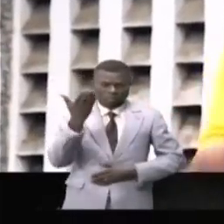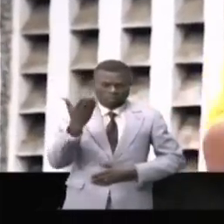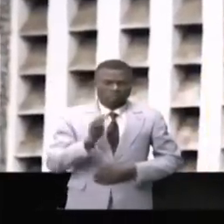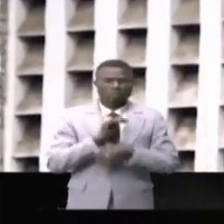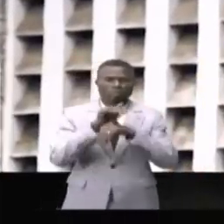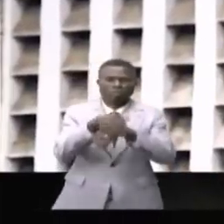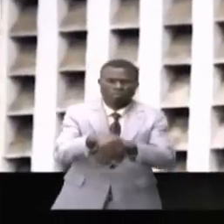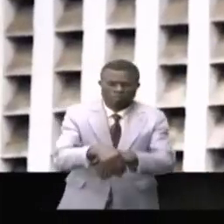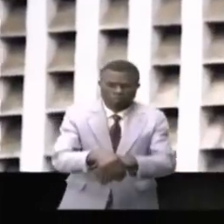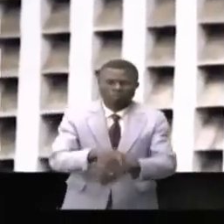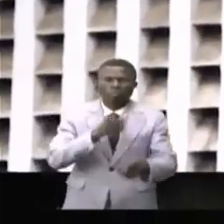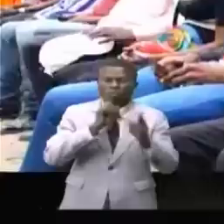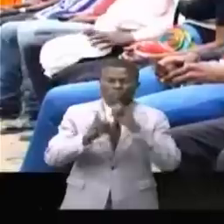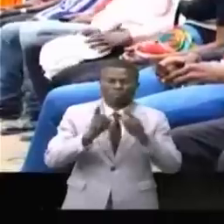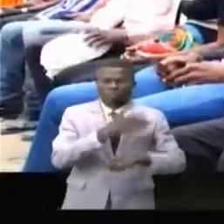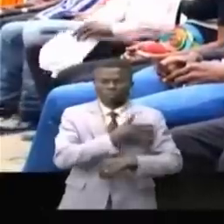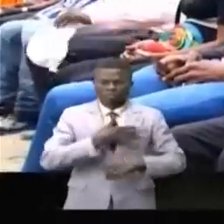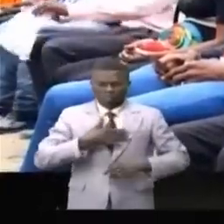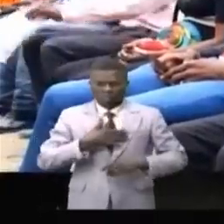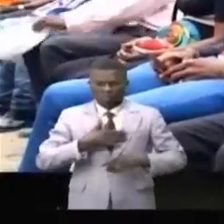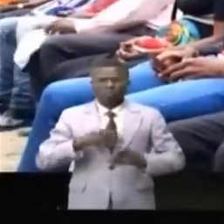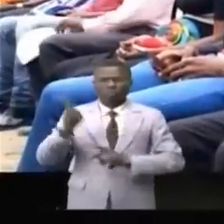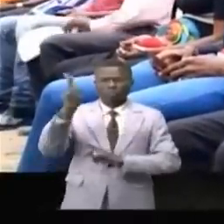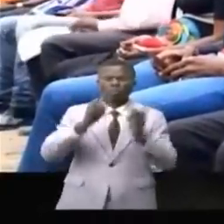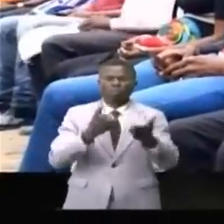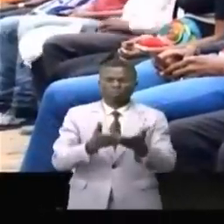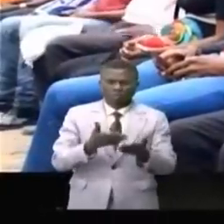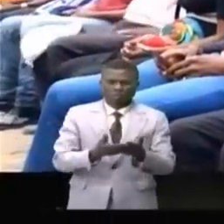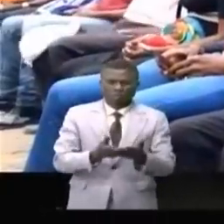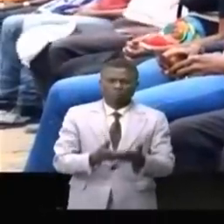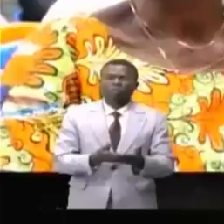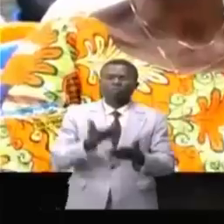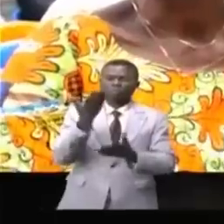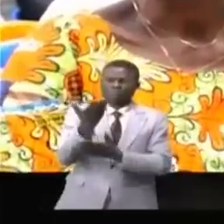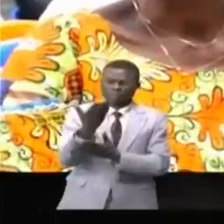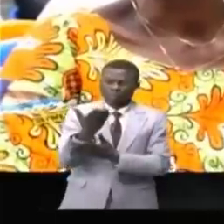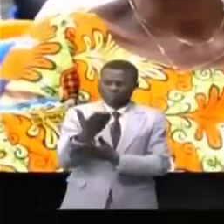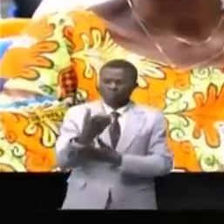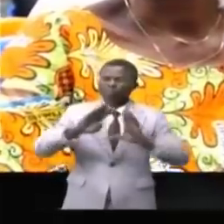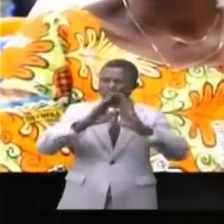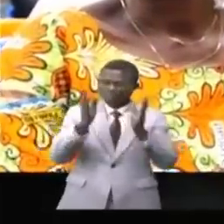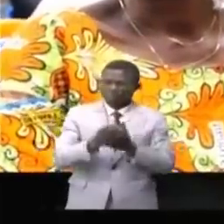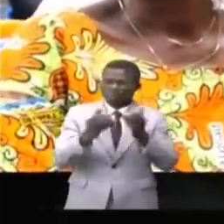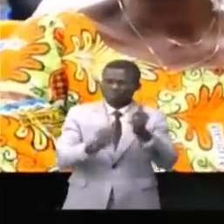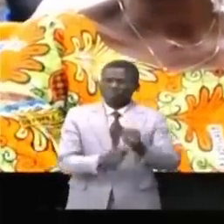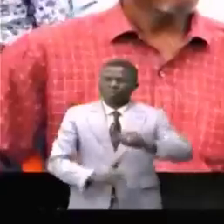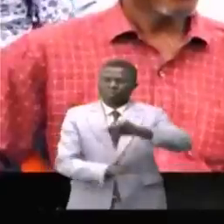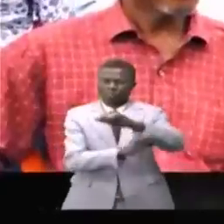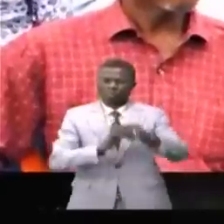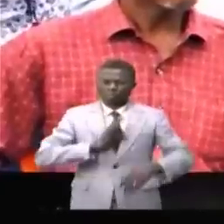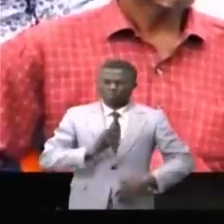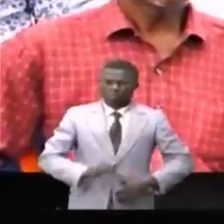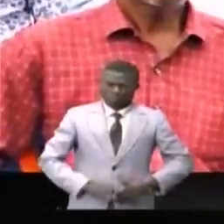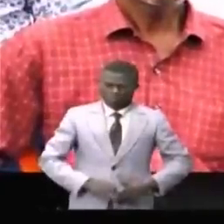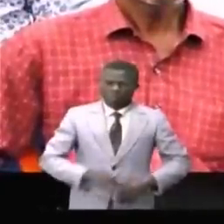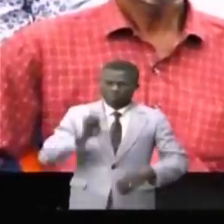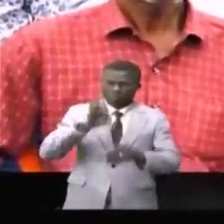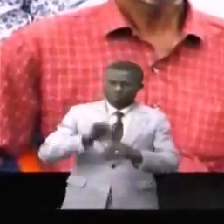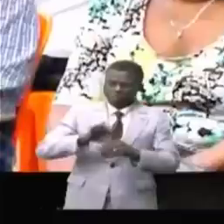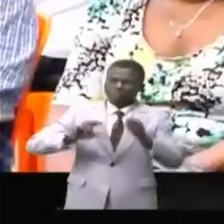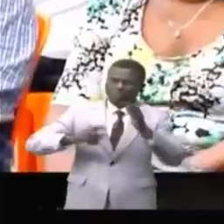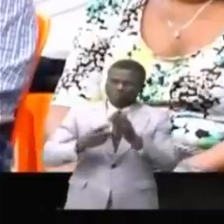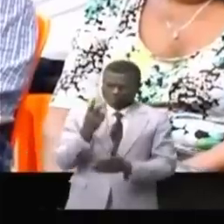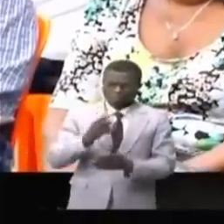volontaire pour parler au nom de ses contemporains à la députation provinciale qui profile à l'horizon. Ses disciples du Sphinx